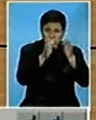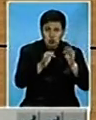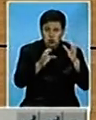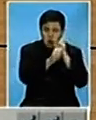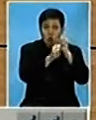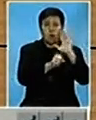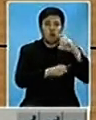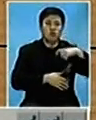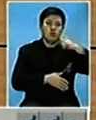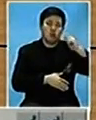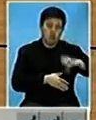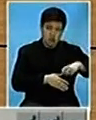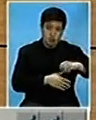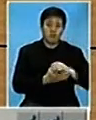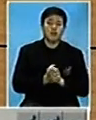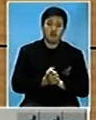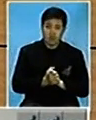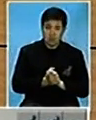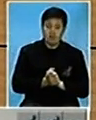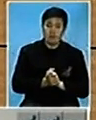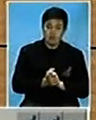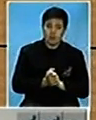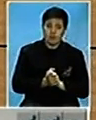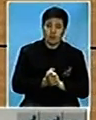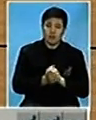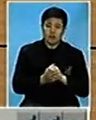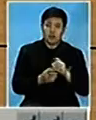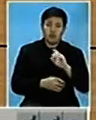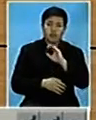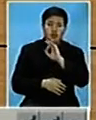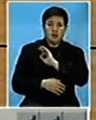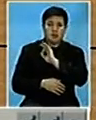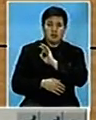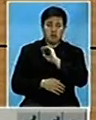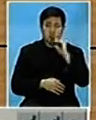ญอย่างที่ท่านสมาชิกผู้อาวุโส